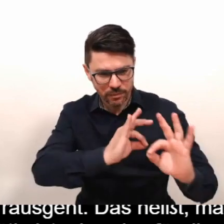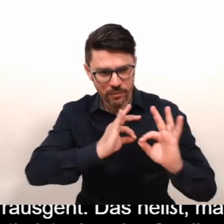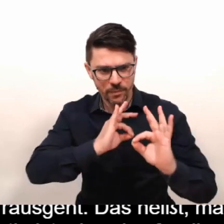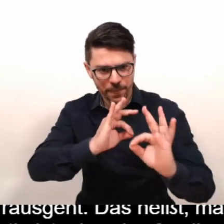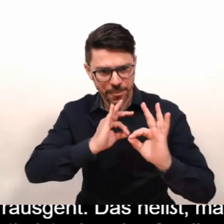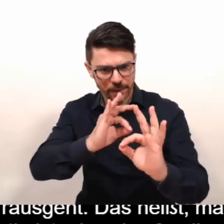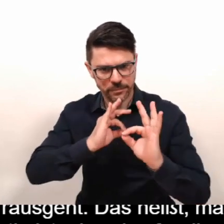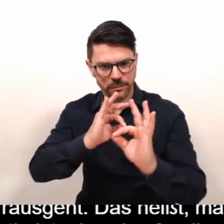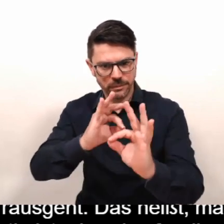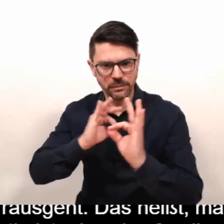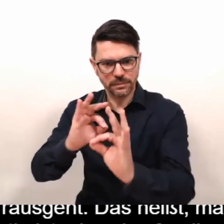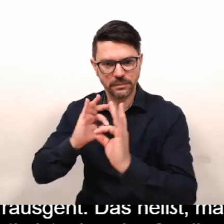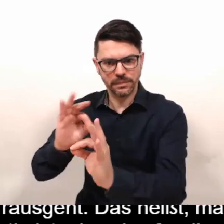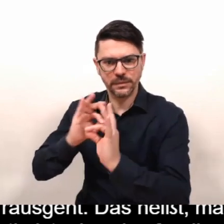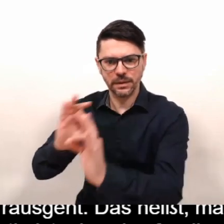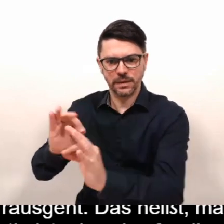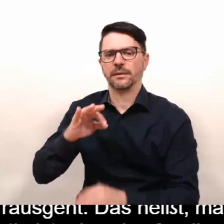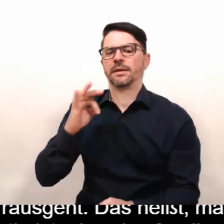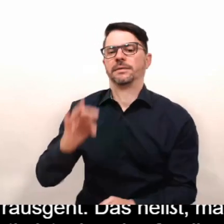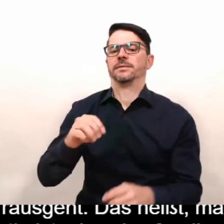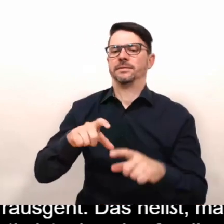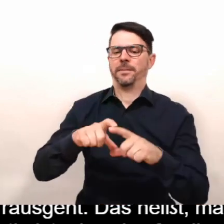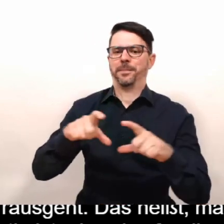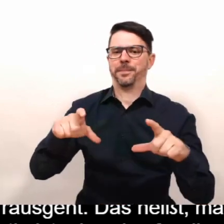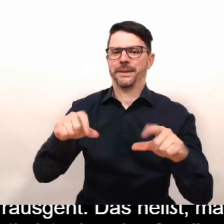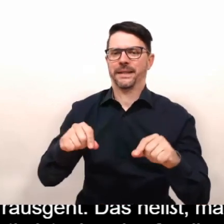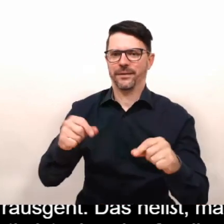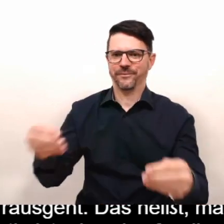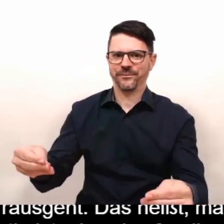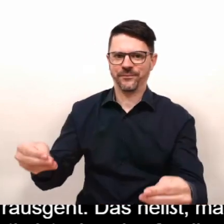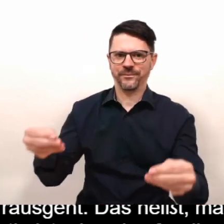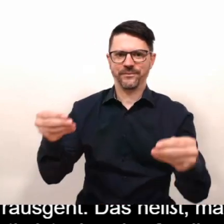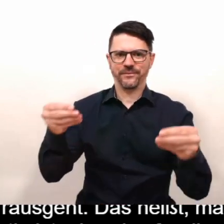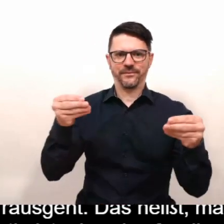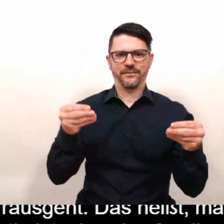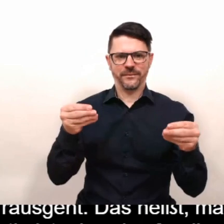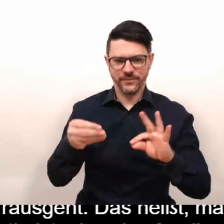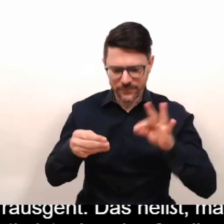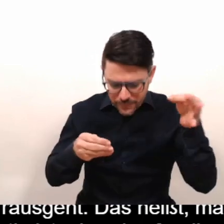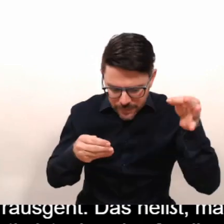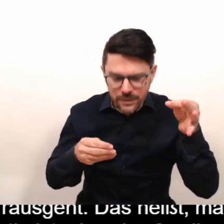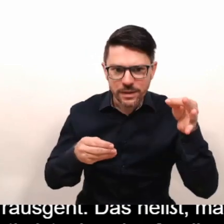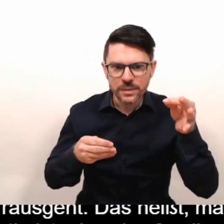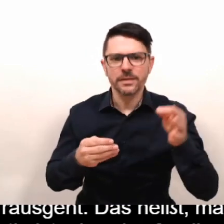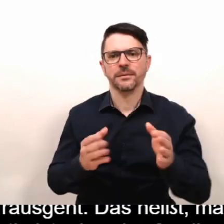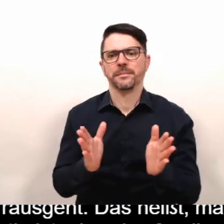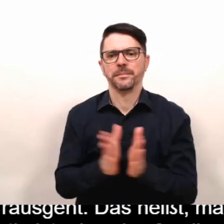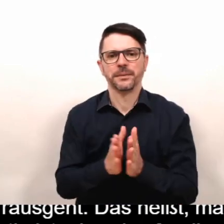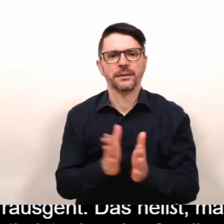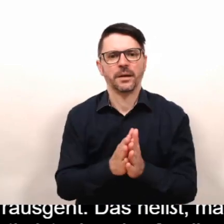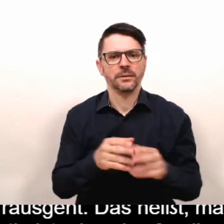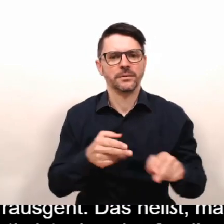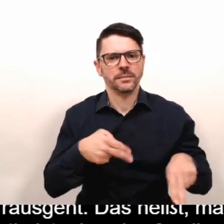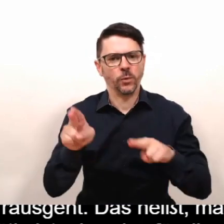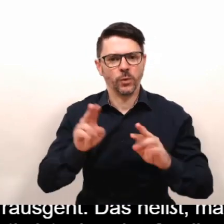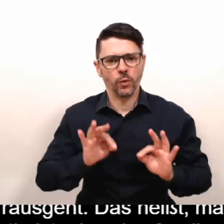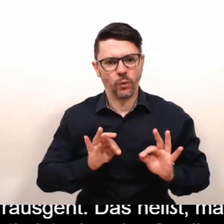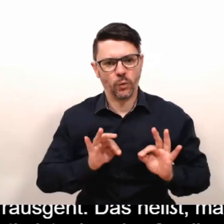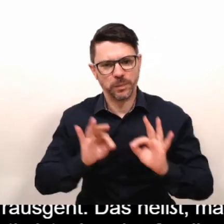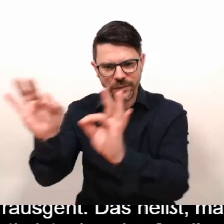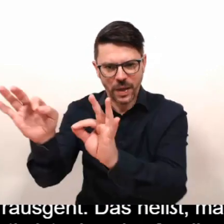Wir überweisen denen einfach 9.000 Euro und zahlen das aus der bayerischen Steuerzahlerkasse. 9.000 mal